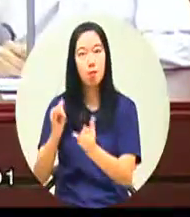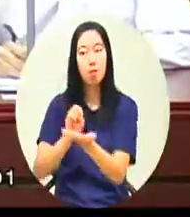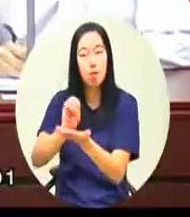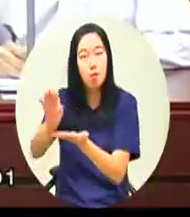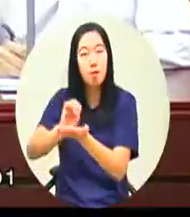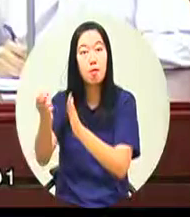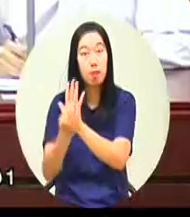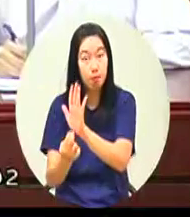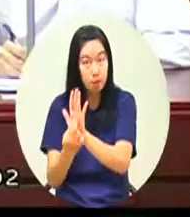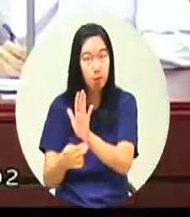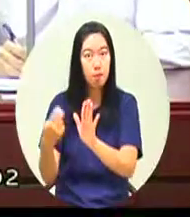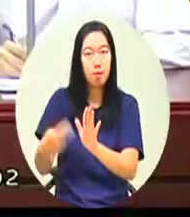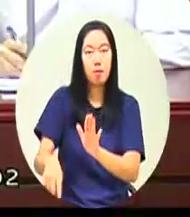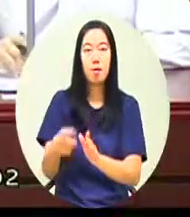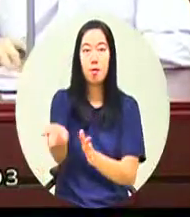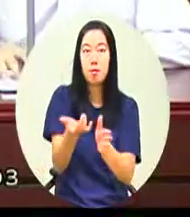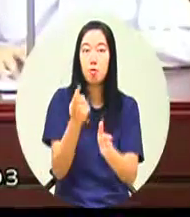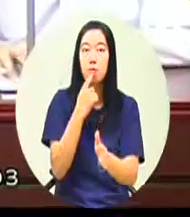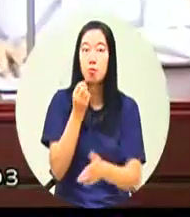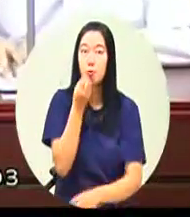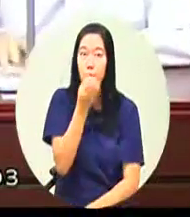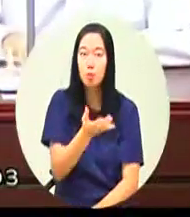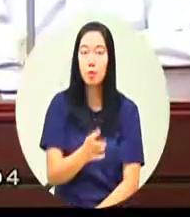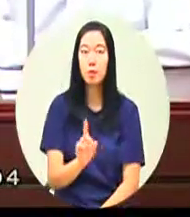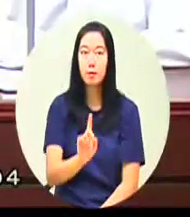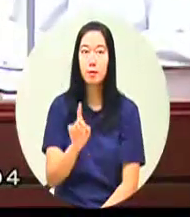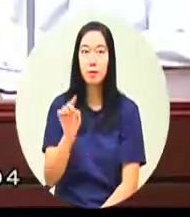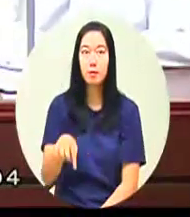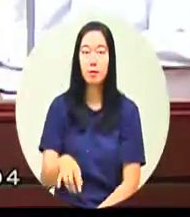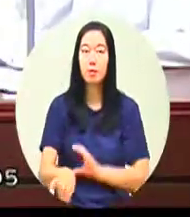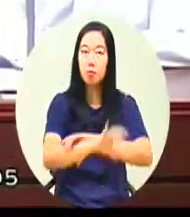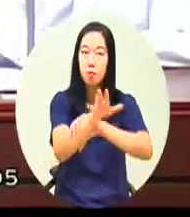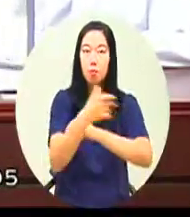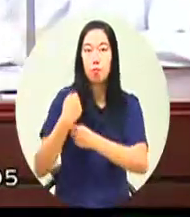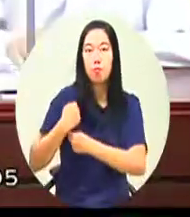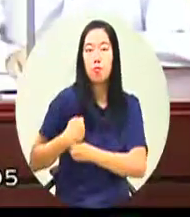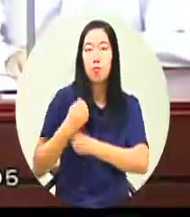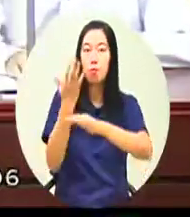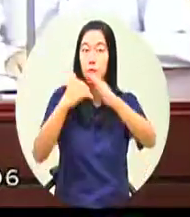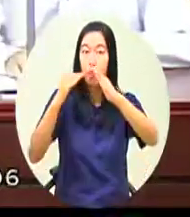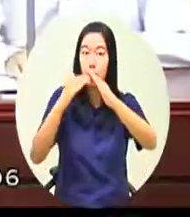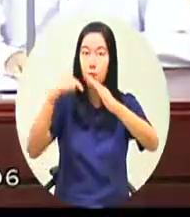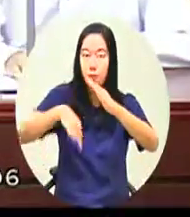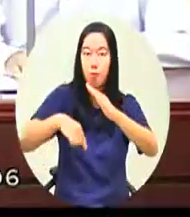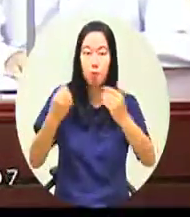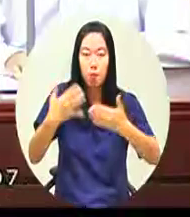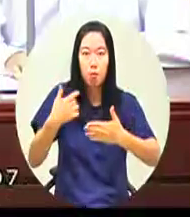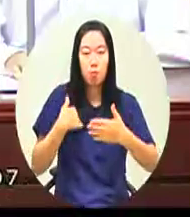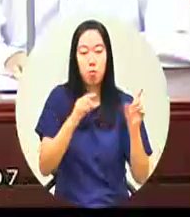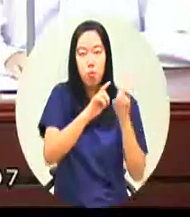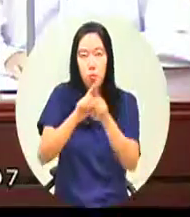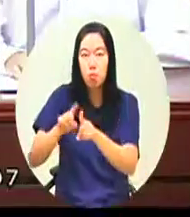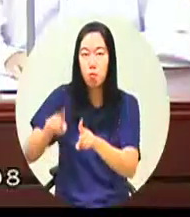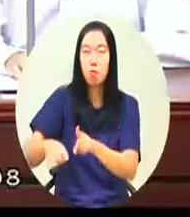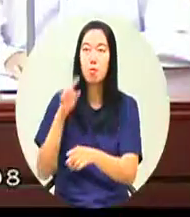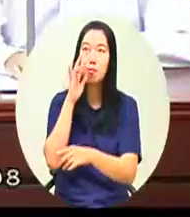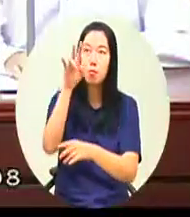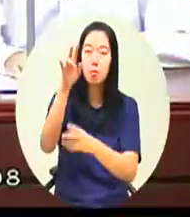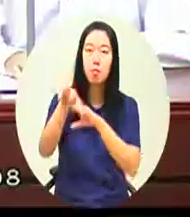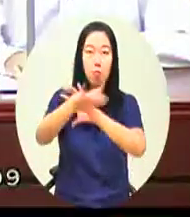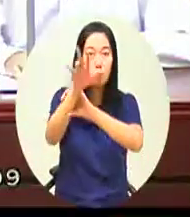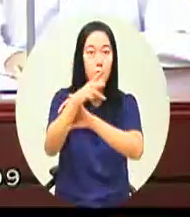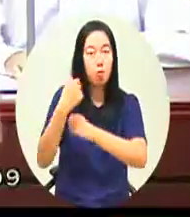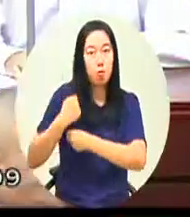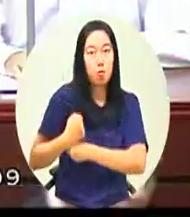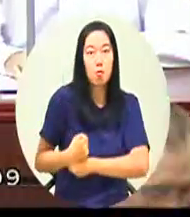明。啊，另外就是议员头拄讲着迄个空军官校遐的问题吼。当初咱有去现场看过空军官校一挂排水